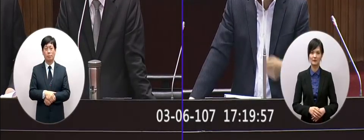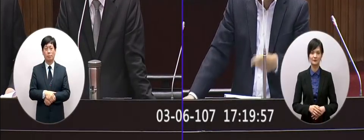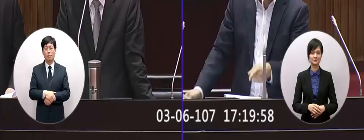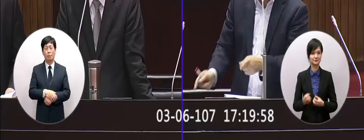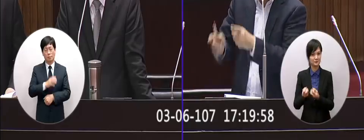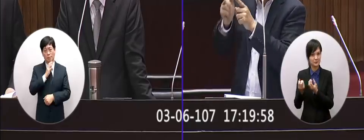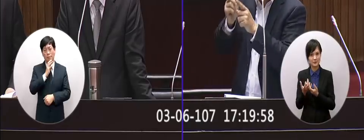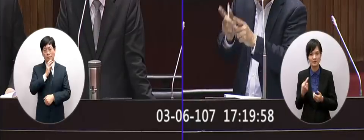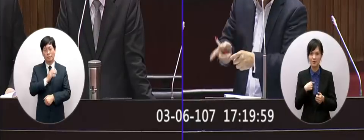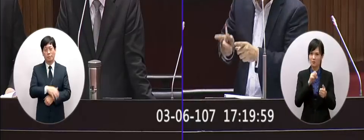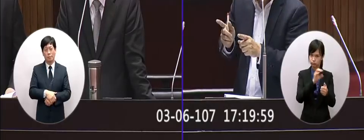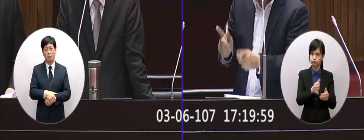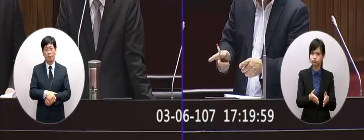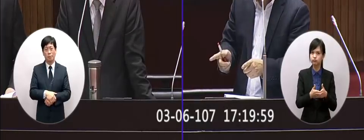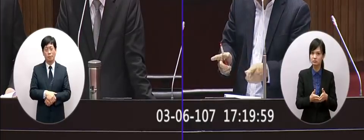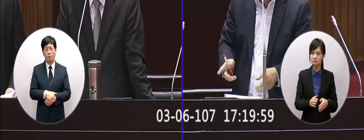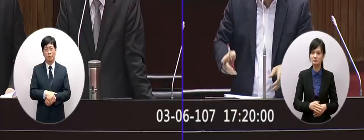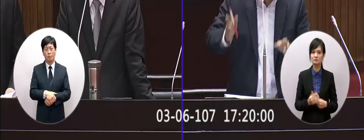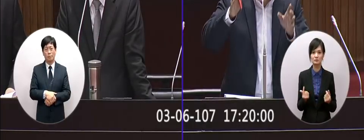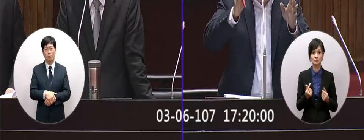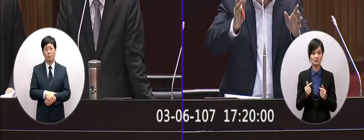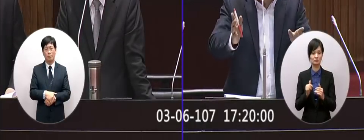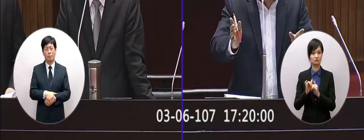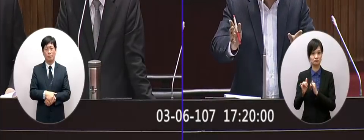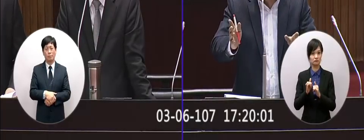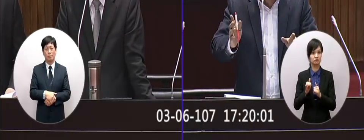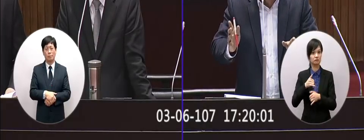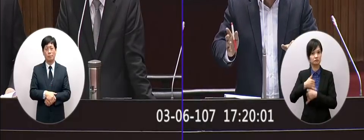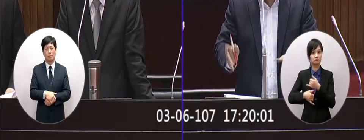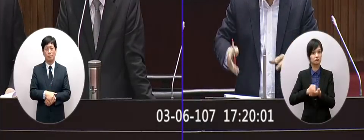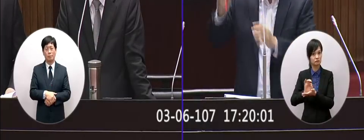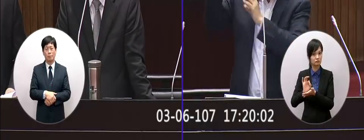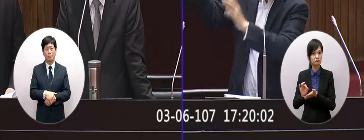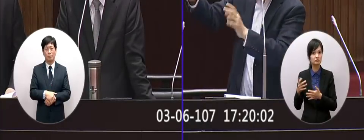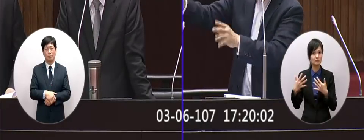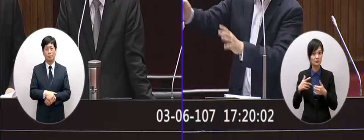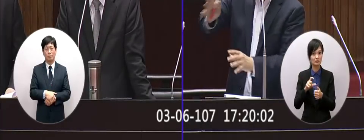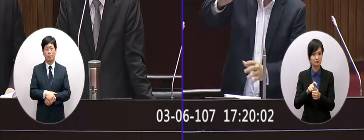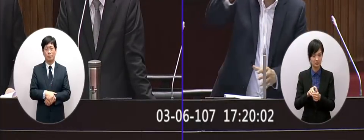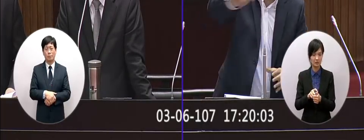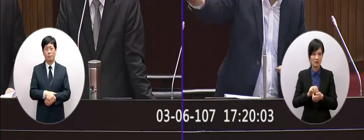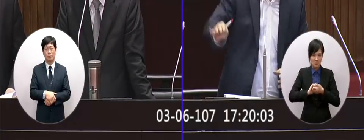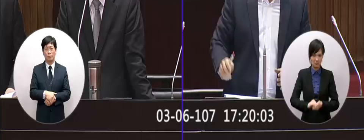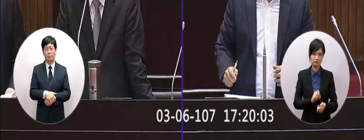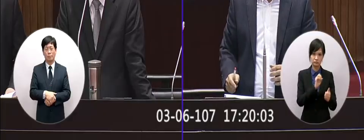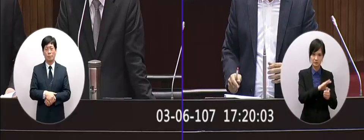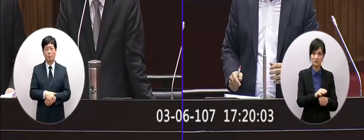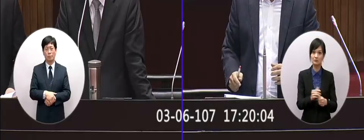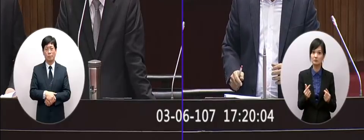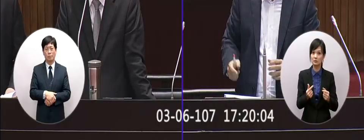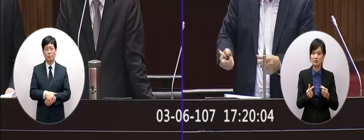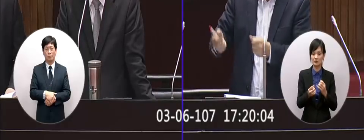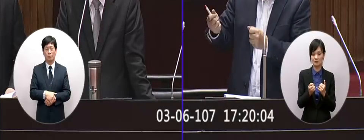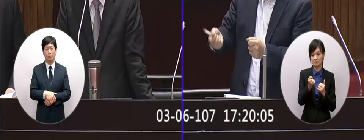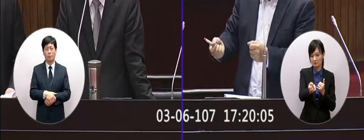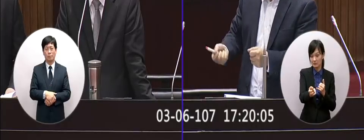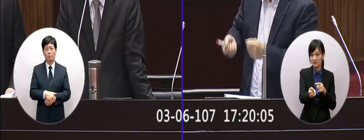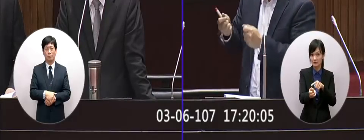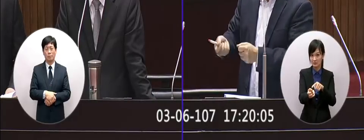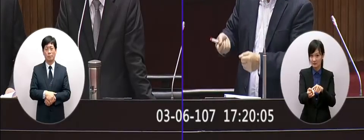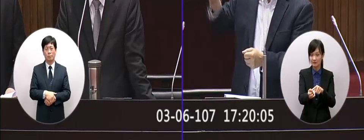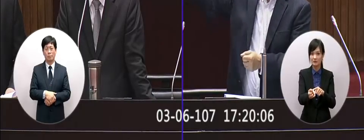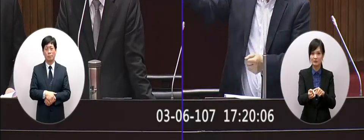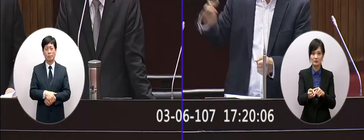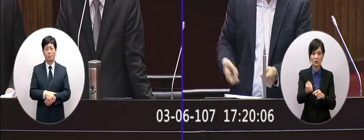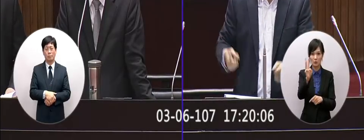使啦。我认为像这种民生问题哦，离岛在调度那个水最困难，都咪讲咱这乡